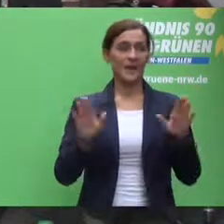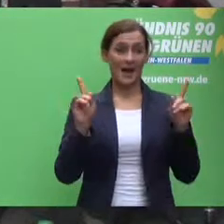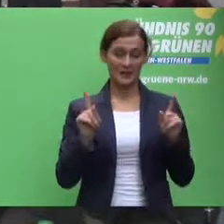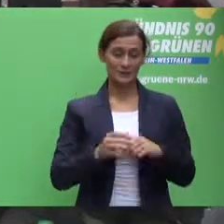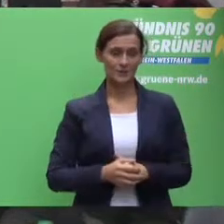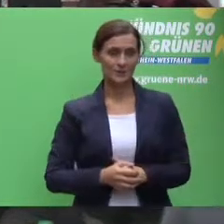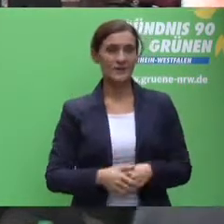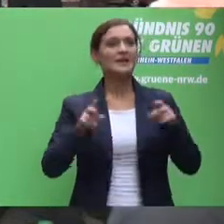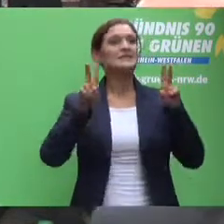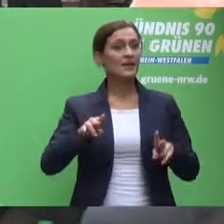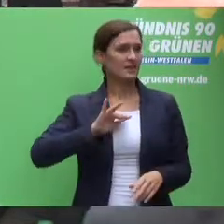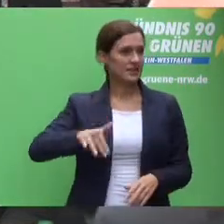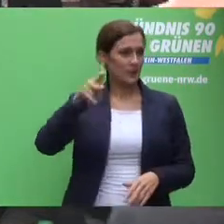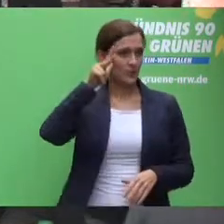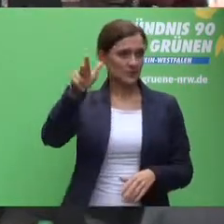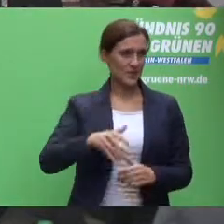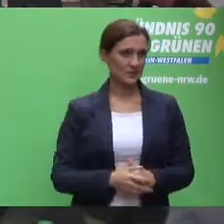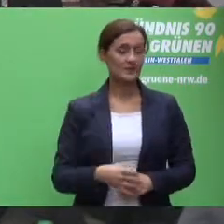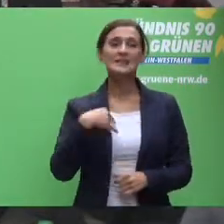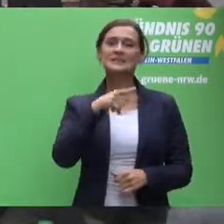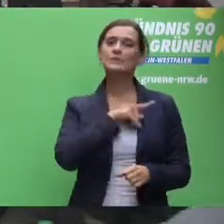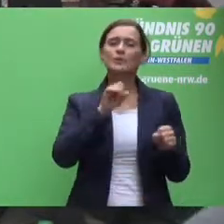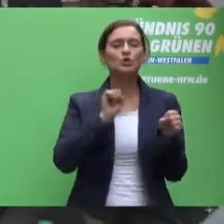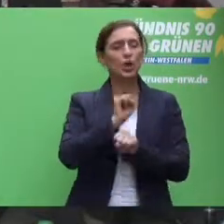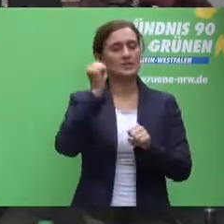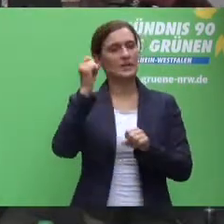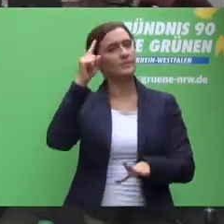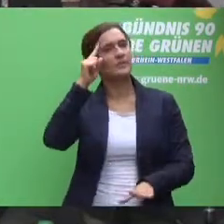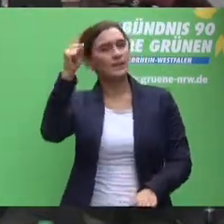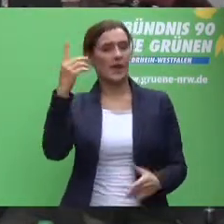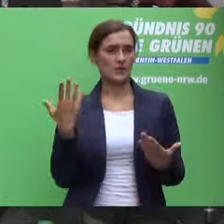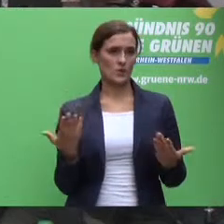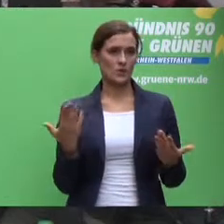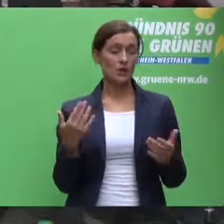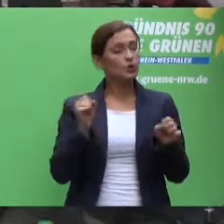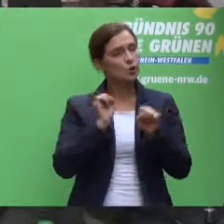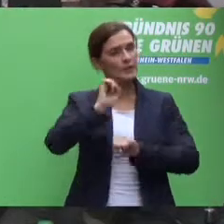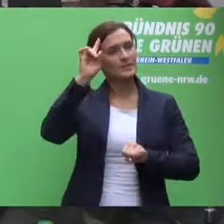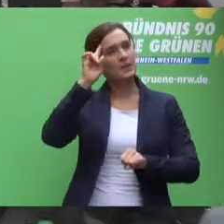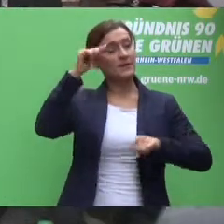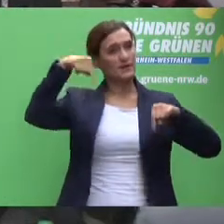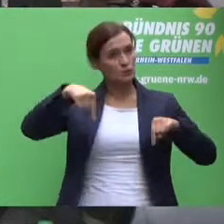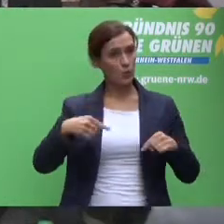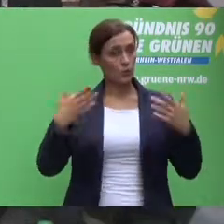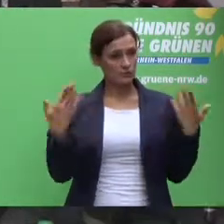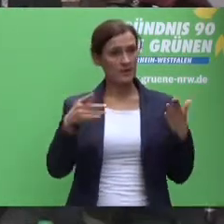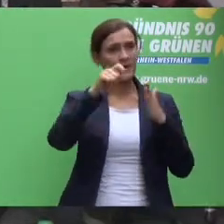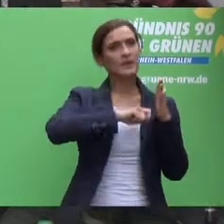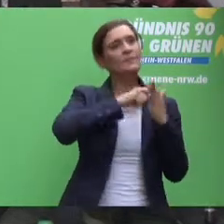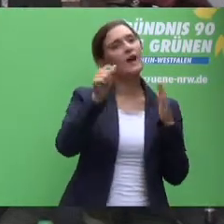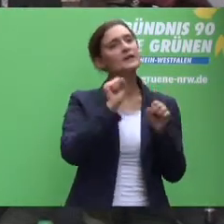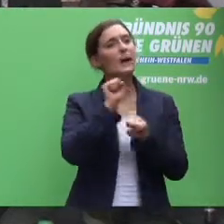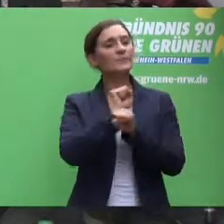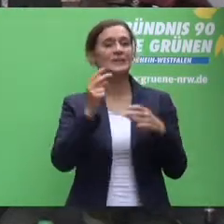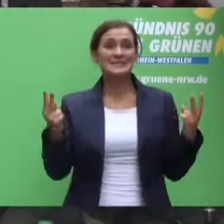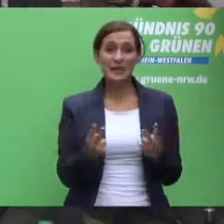Meine Damen und Herren, ich bin dennoch der Auffassung, dass auch in einem solchen Wahlkampf es